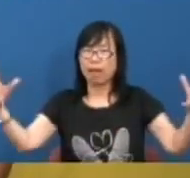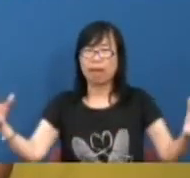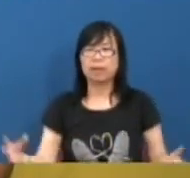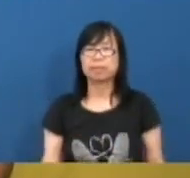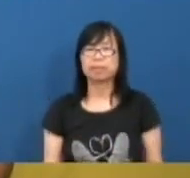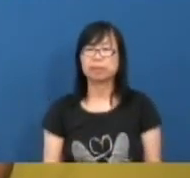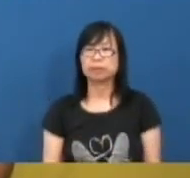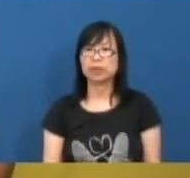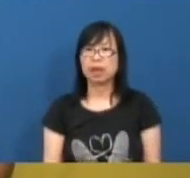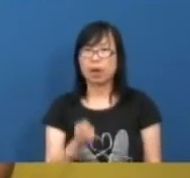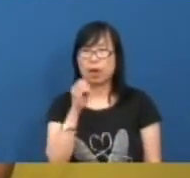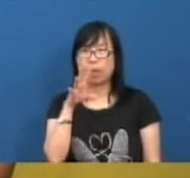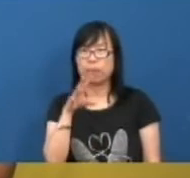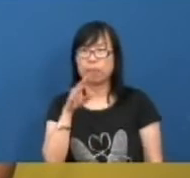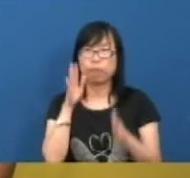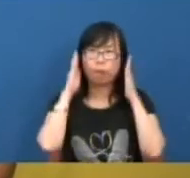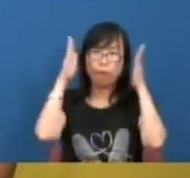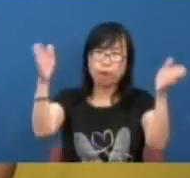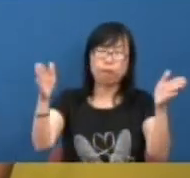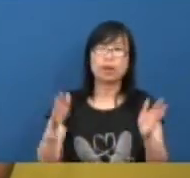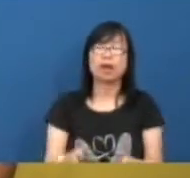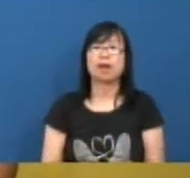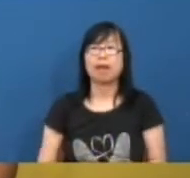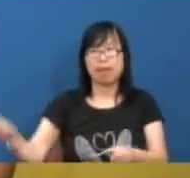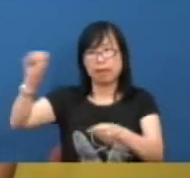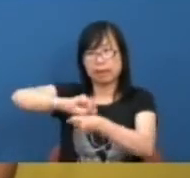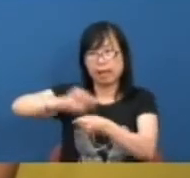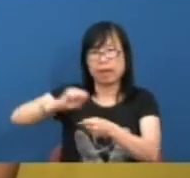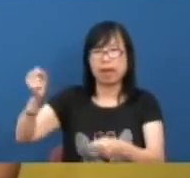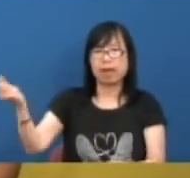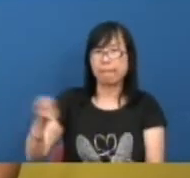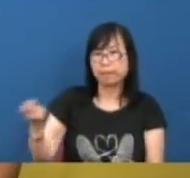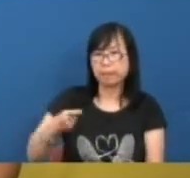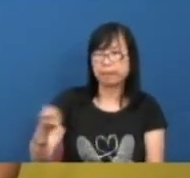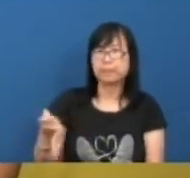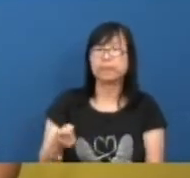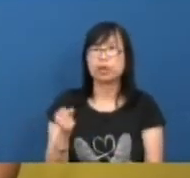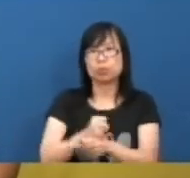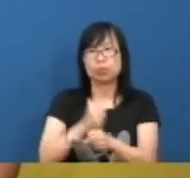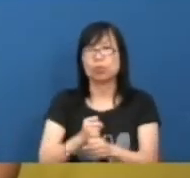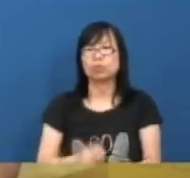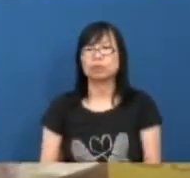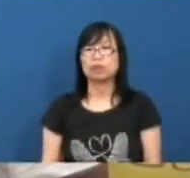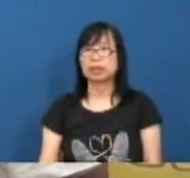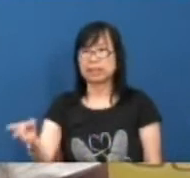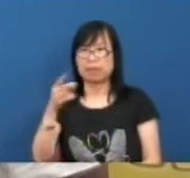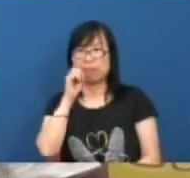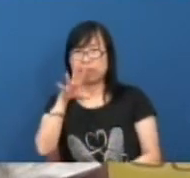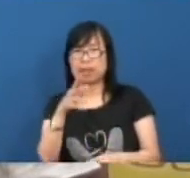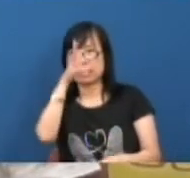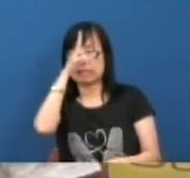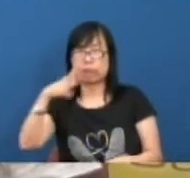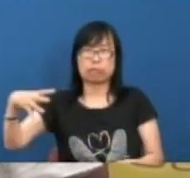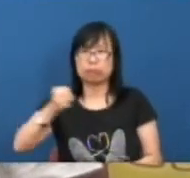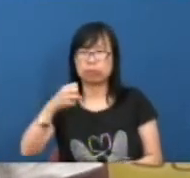咧個方向咧，我諗即係加快嘅步伐去做嘢咯。 不過其實阿曾特首咧今次